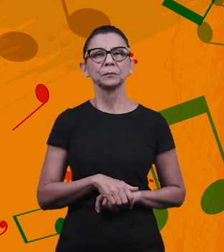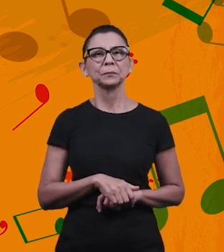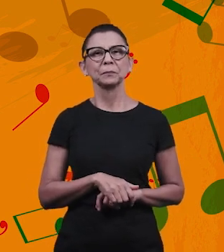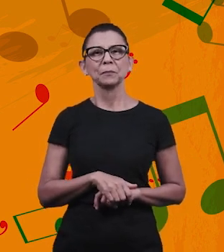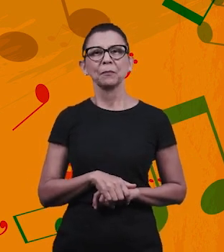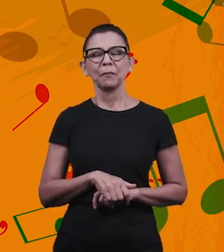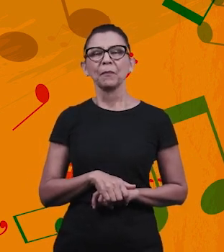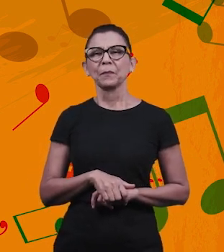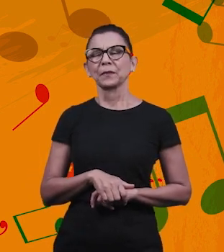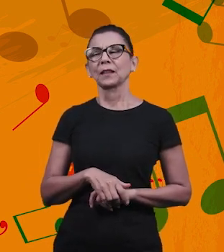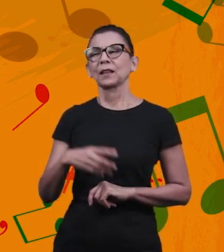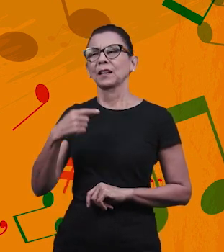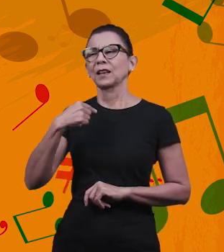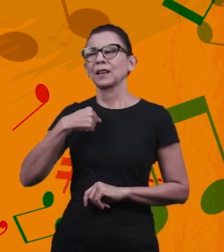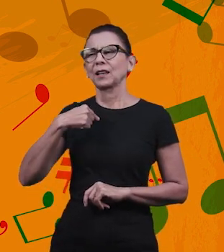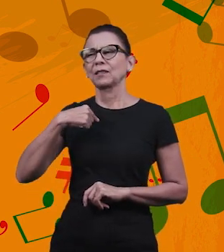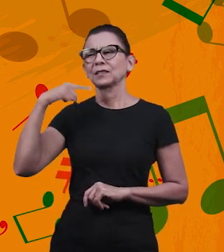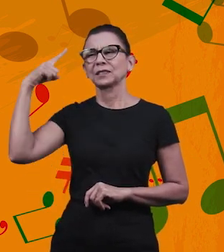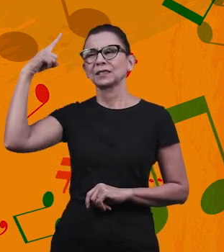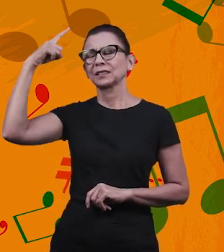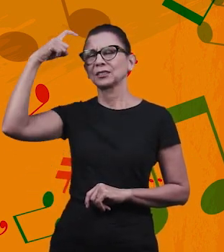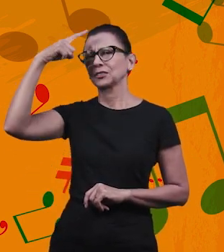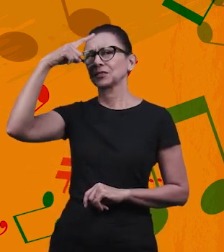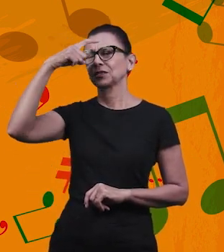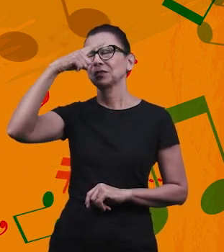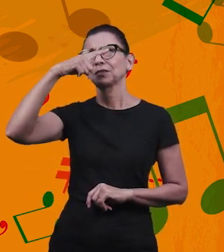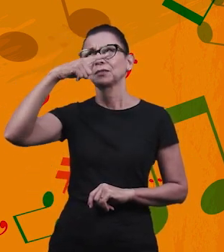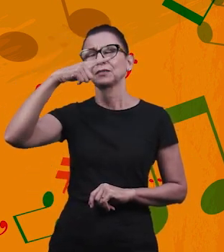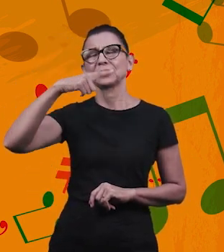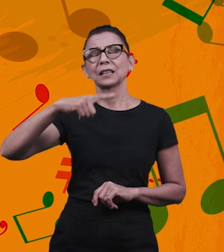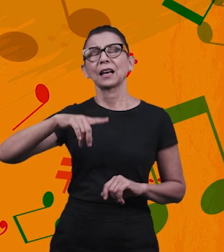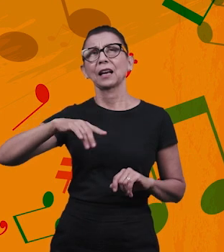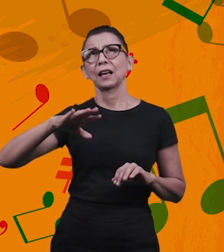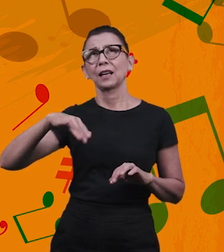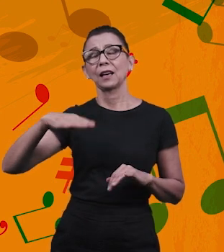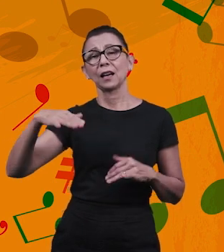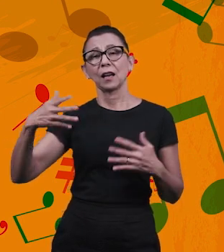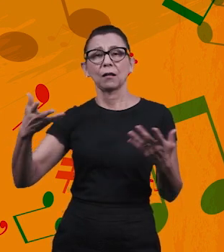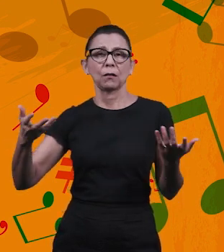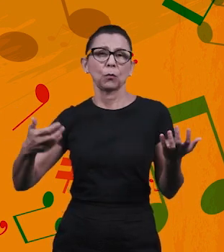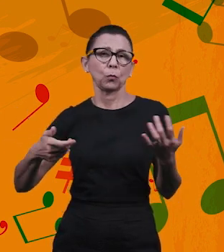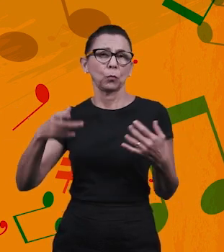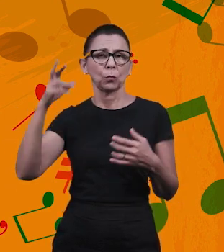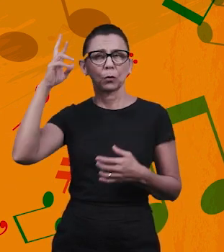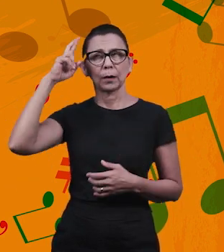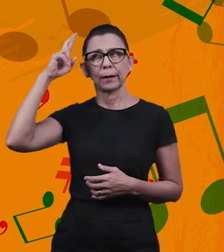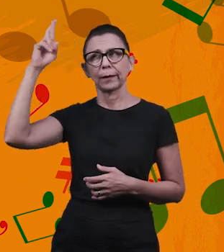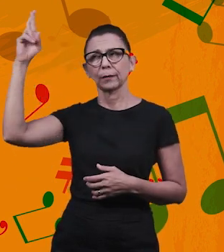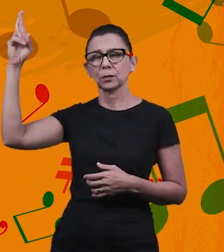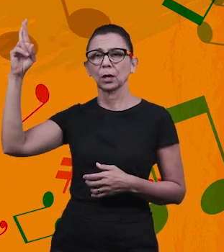и Господь, Он напомнил мне о том, что мы не должны сдаваться и быть как Давид.